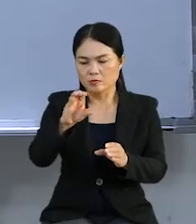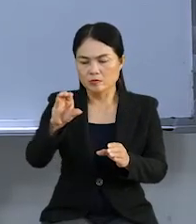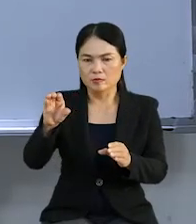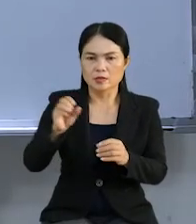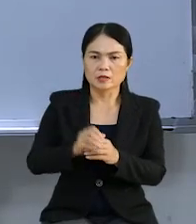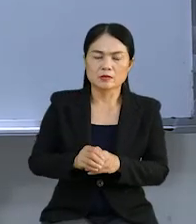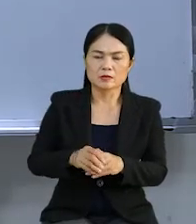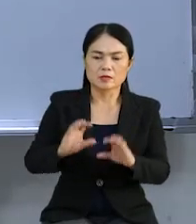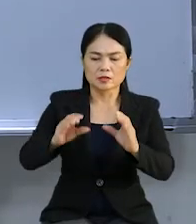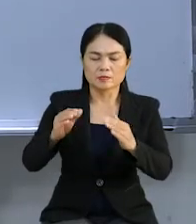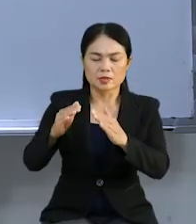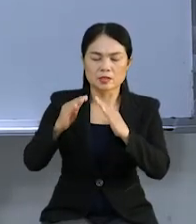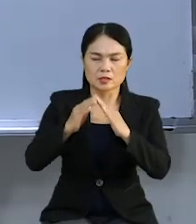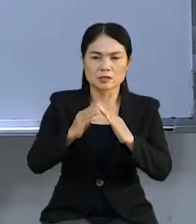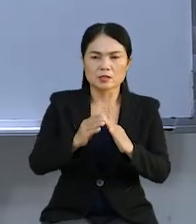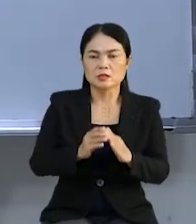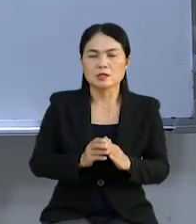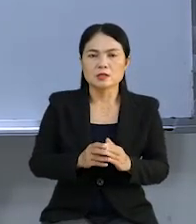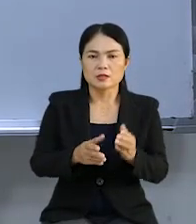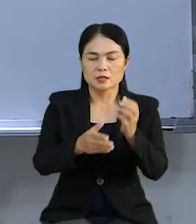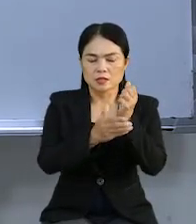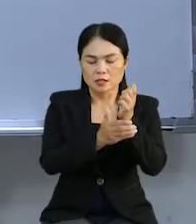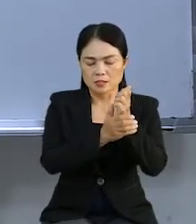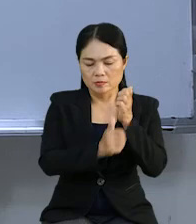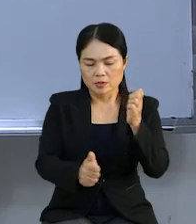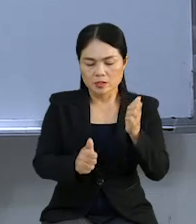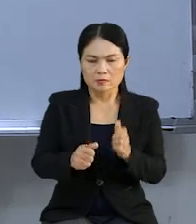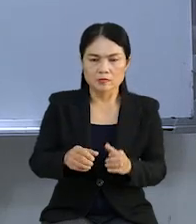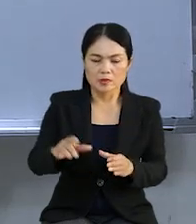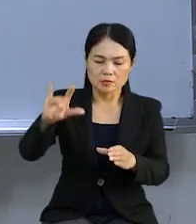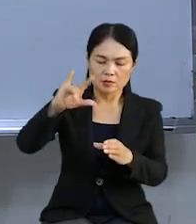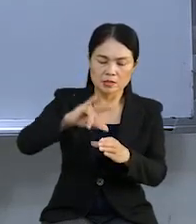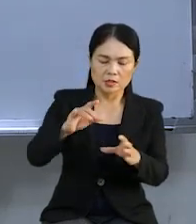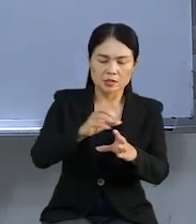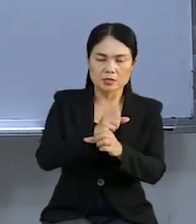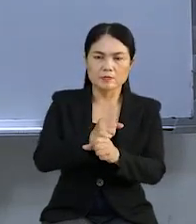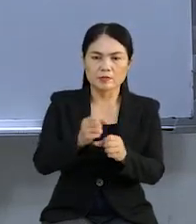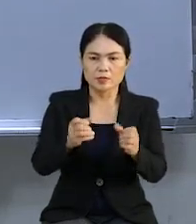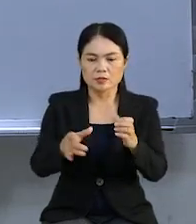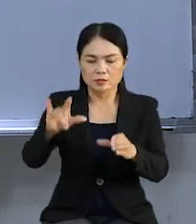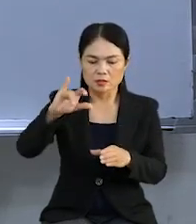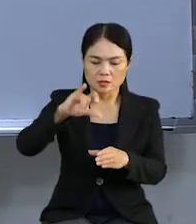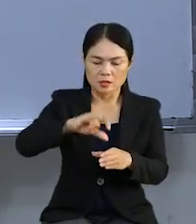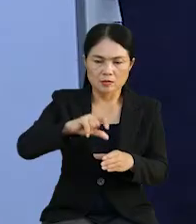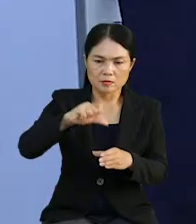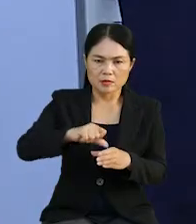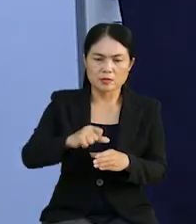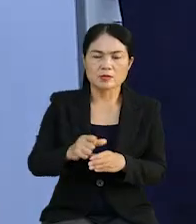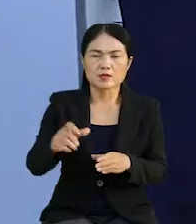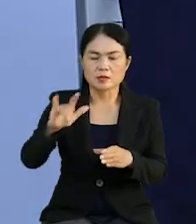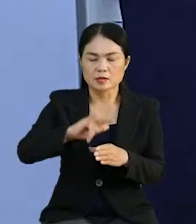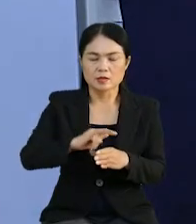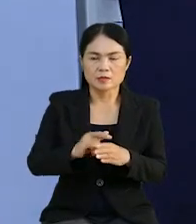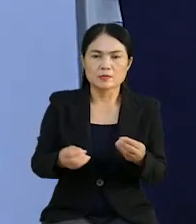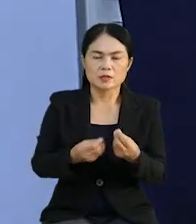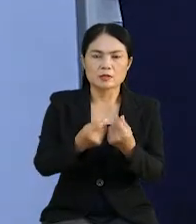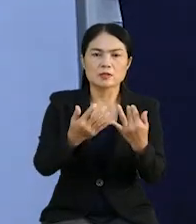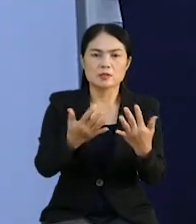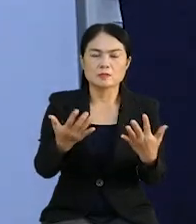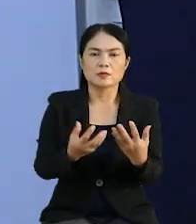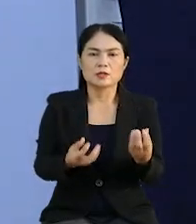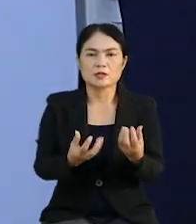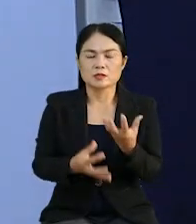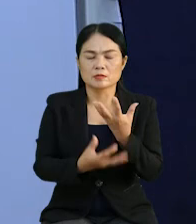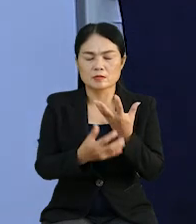ฮเตอการรงจะจำรังเปรงกาดเกบานเปรงจราอันประเภทปีกาจำรังเปรงเช้าโดยเ